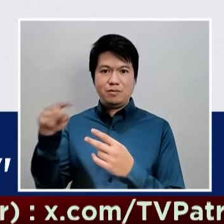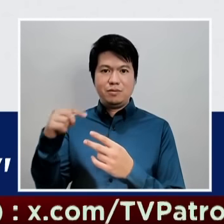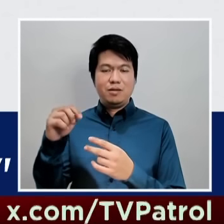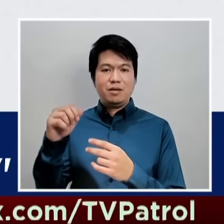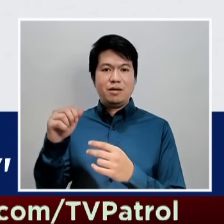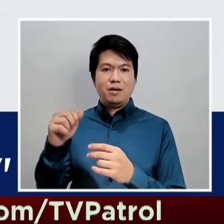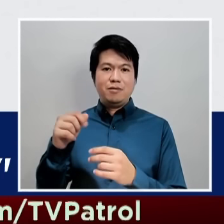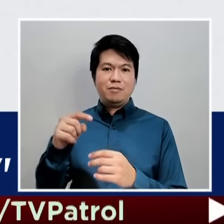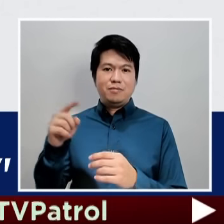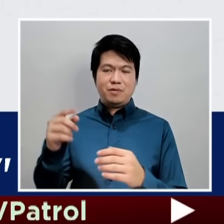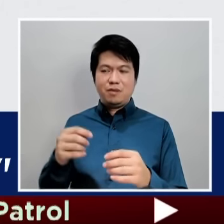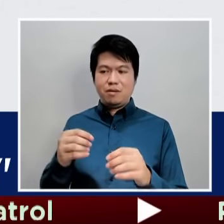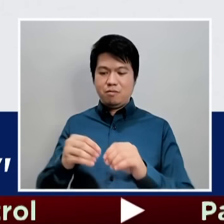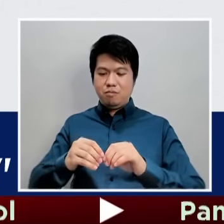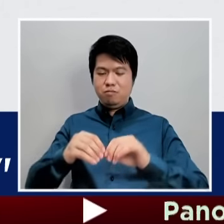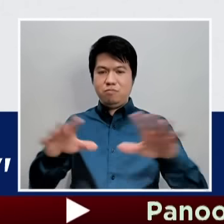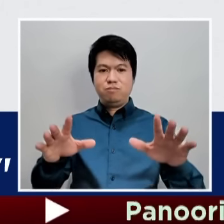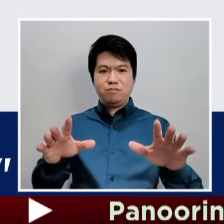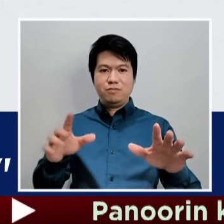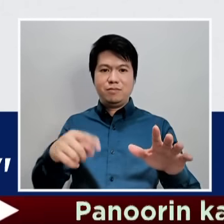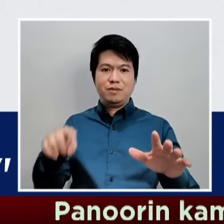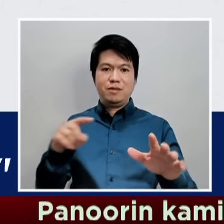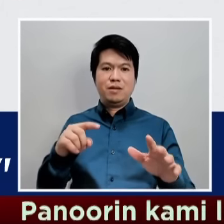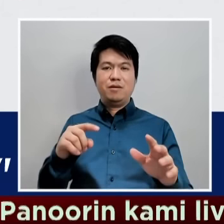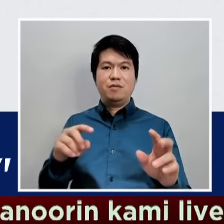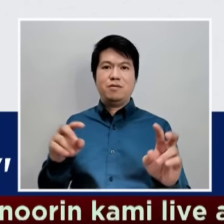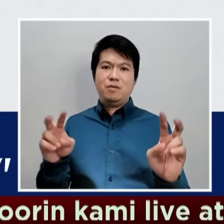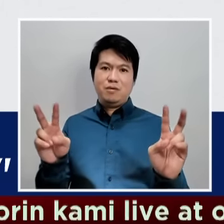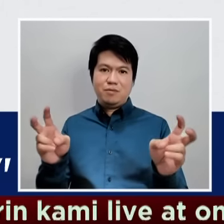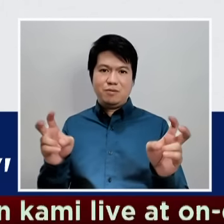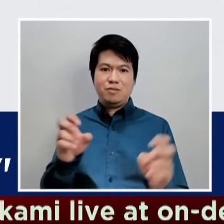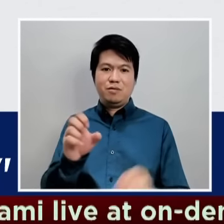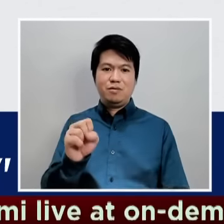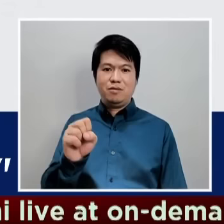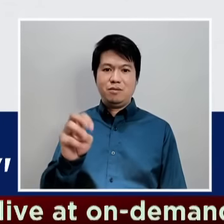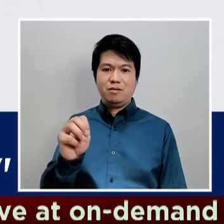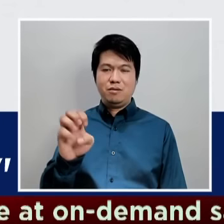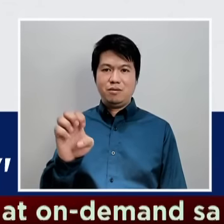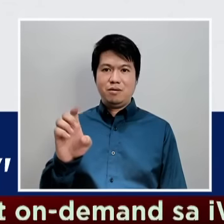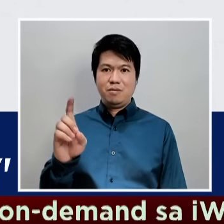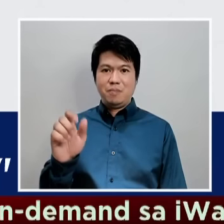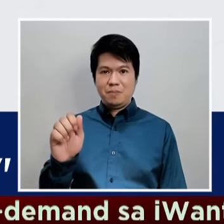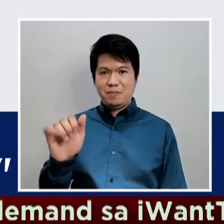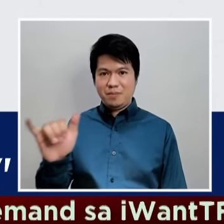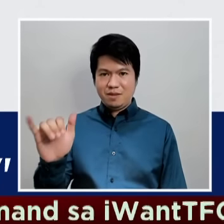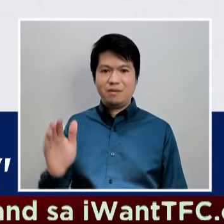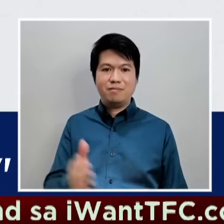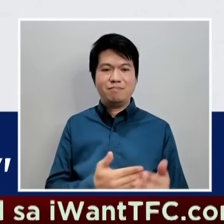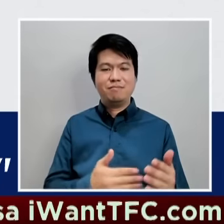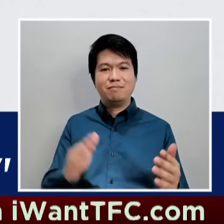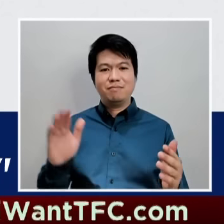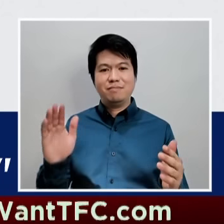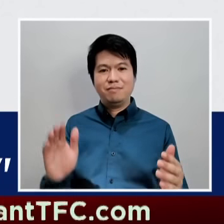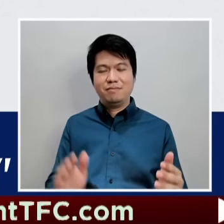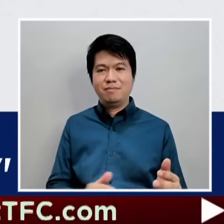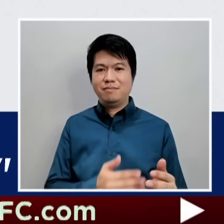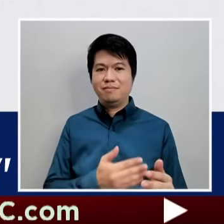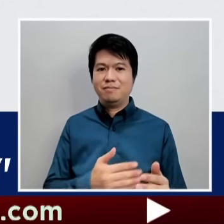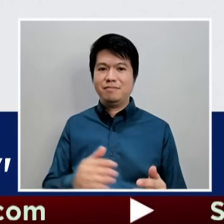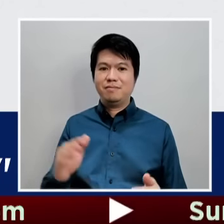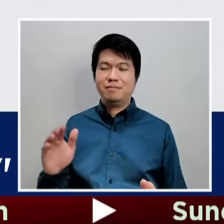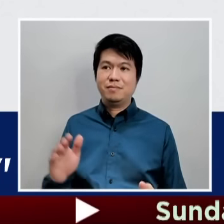matapos i-release ang Reginified version ng Someday. Someday, someone's gonna love me. I